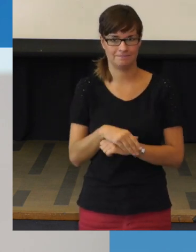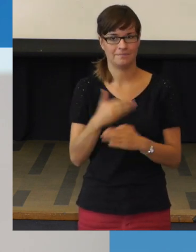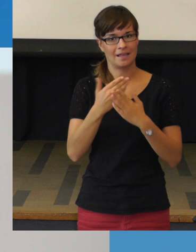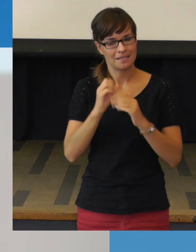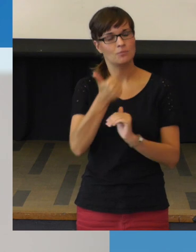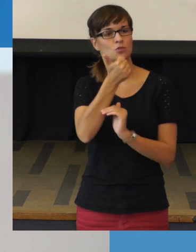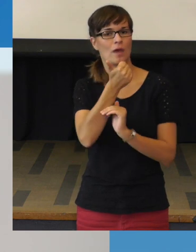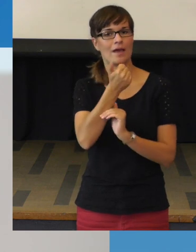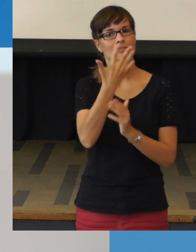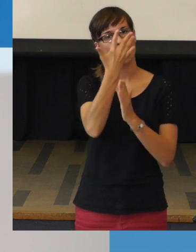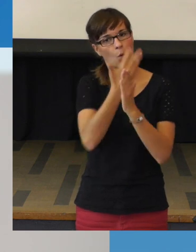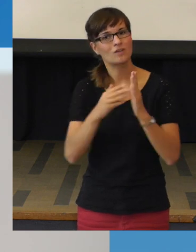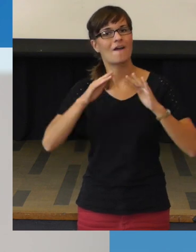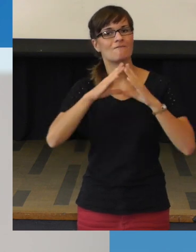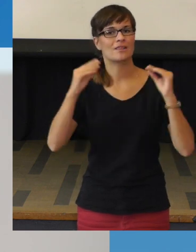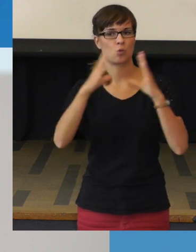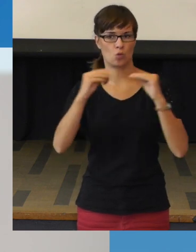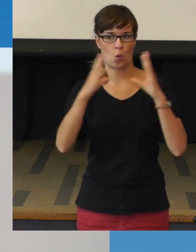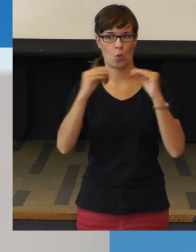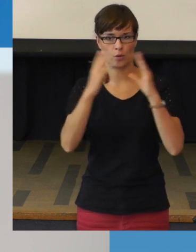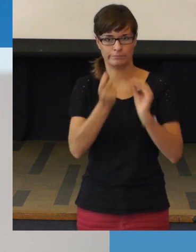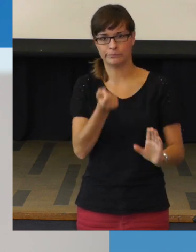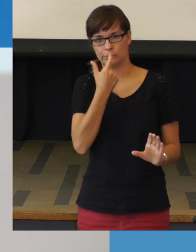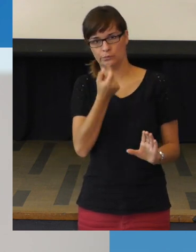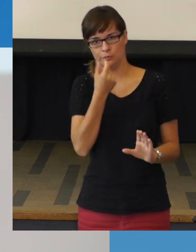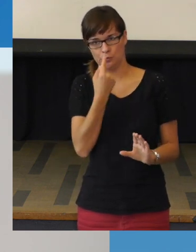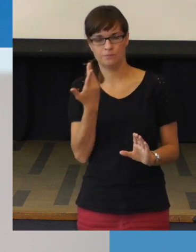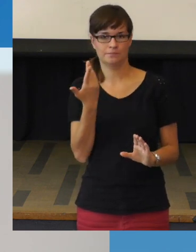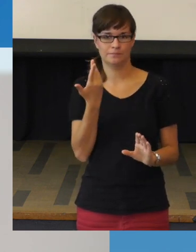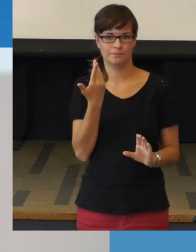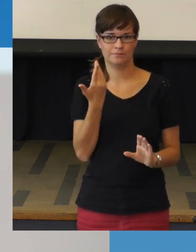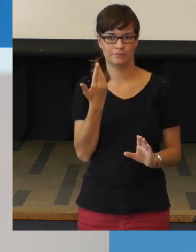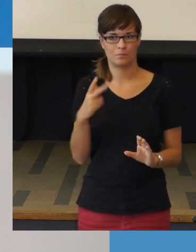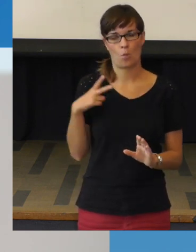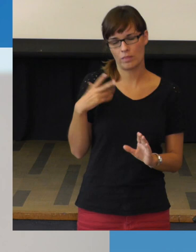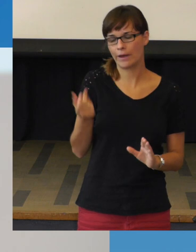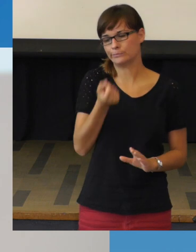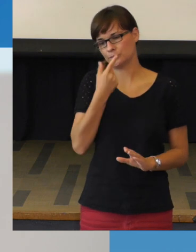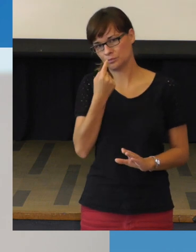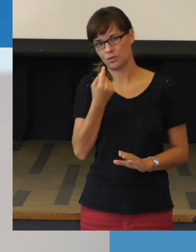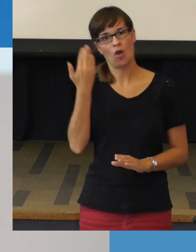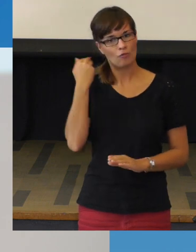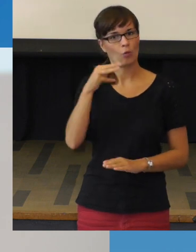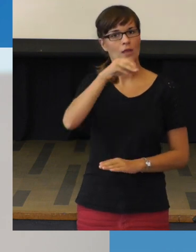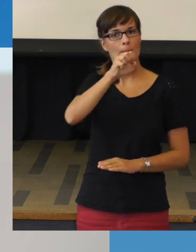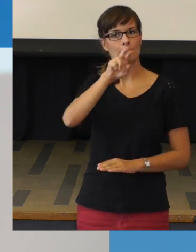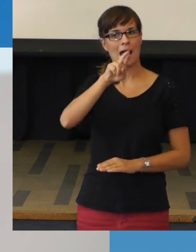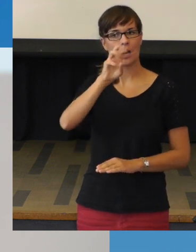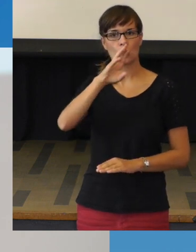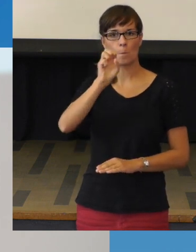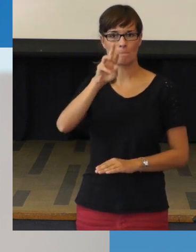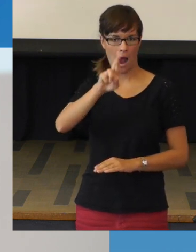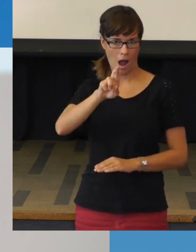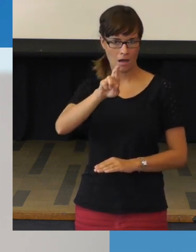heißt heutzutage eins der neuen oralen Blutverdünner, früher das Marcumar. Jetzt gibt es immer